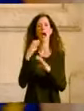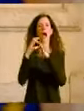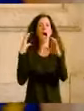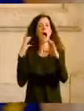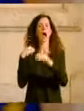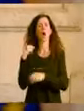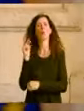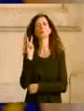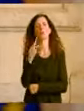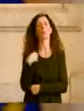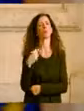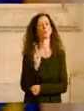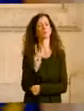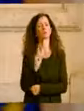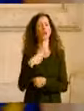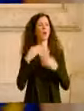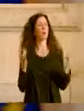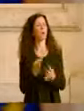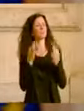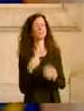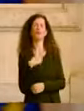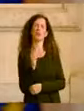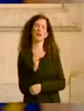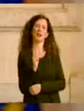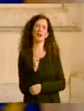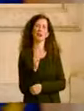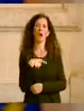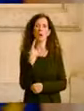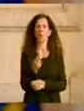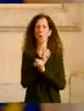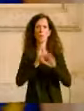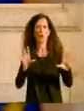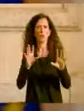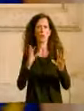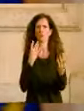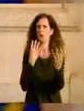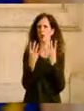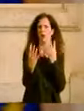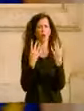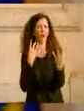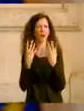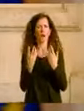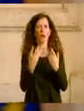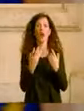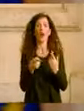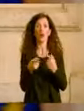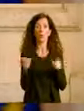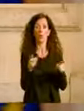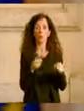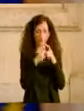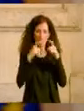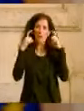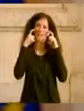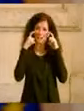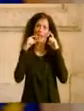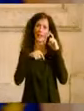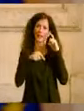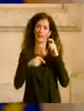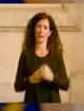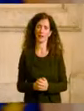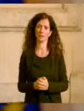dover fare una passeggiata, poi si trova di colpo in una via affollata, tira fuori la mascherina. Per quanto